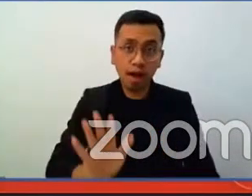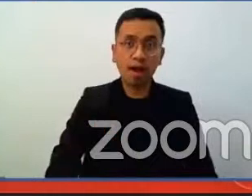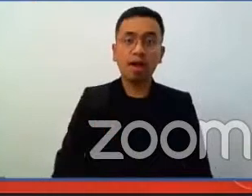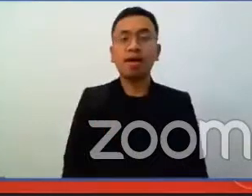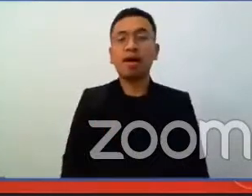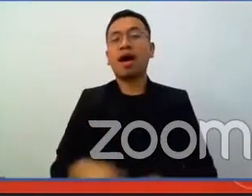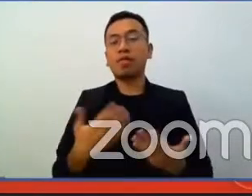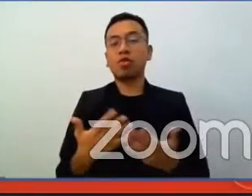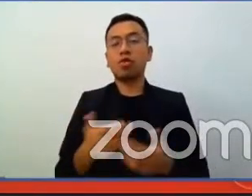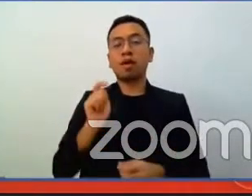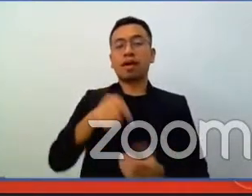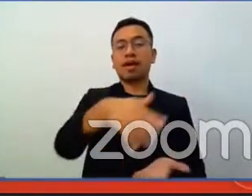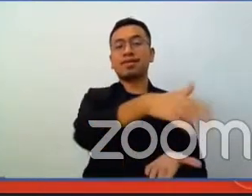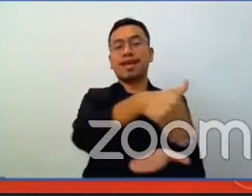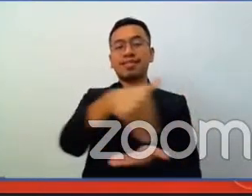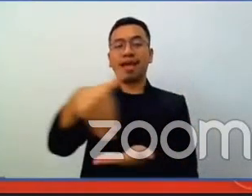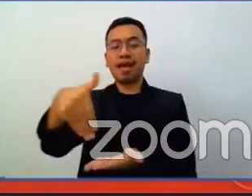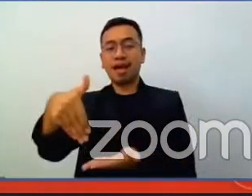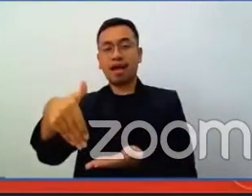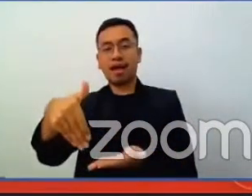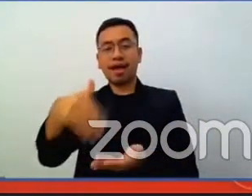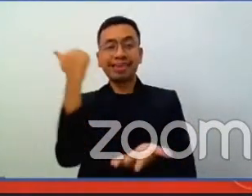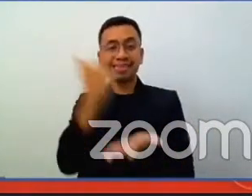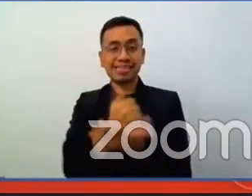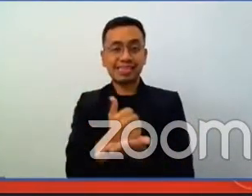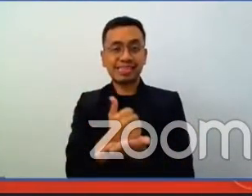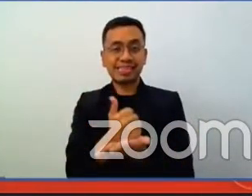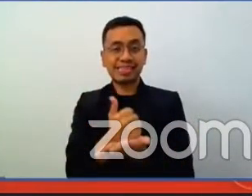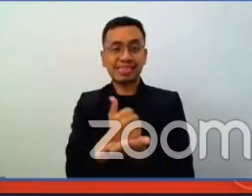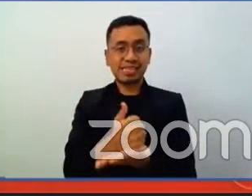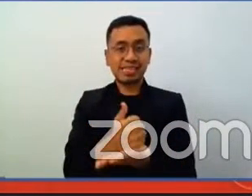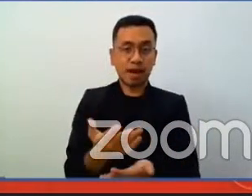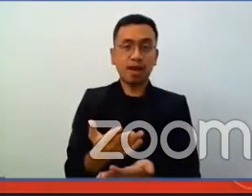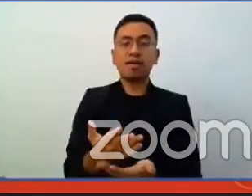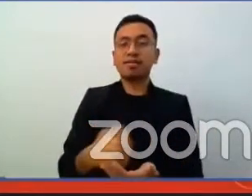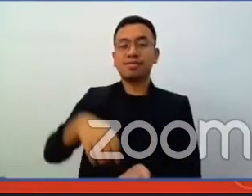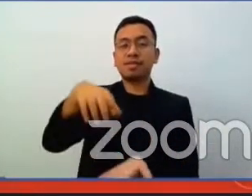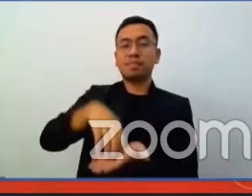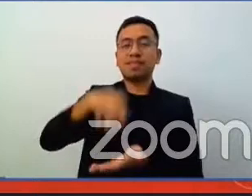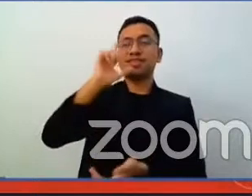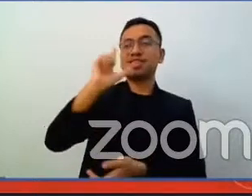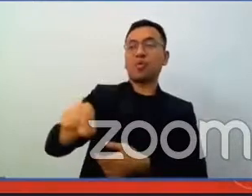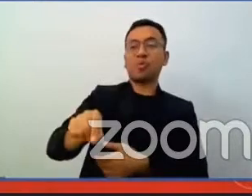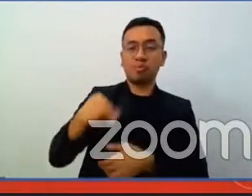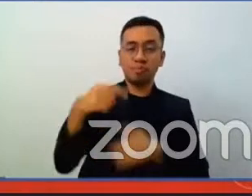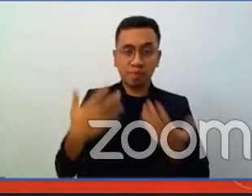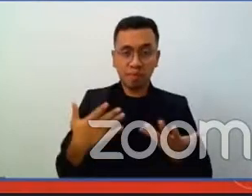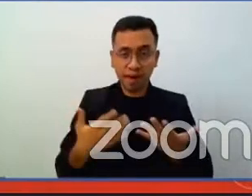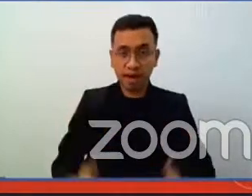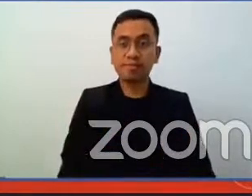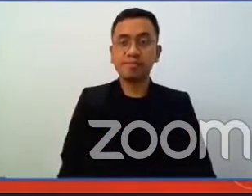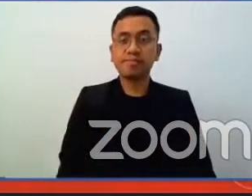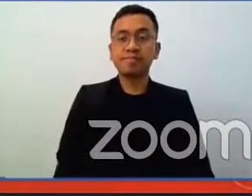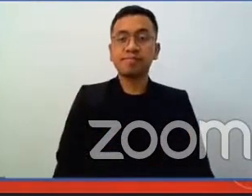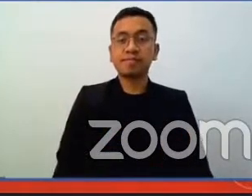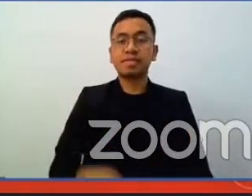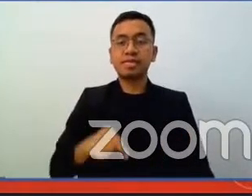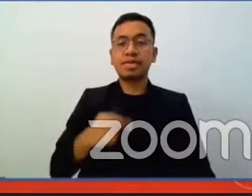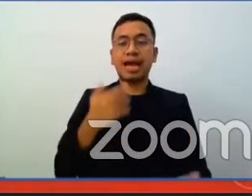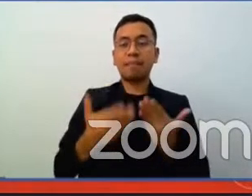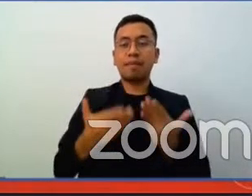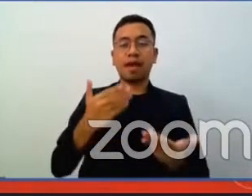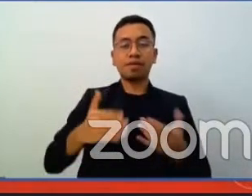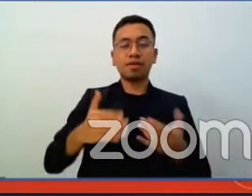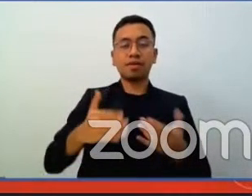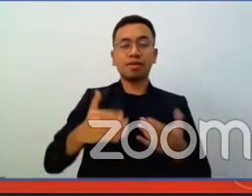dengan virtual tadi, mengambil data real dari satelit yang ada di luar angkasa tersebut? Ada banyak aplikasi-aplikasi